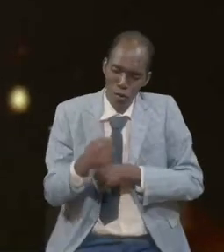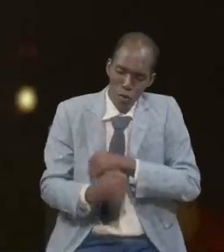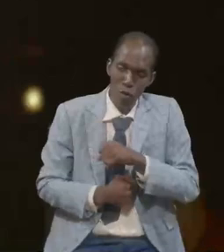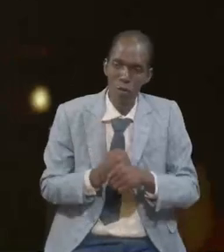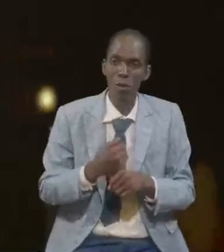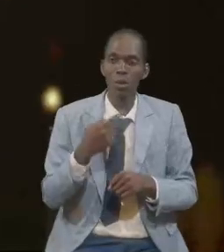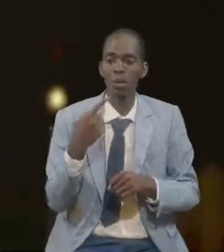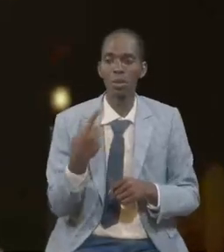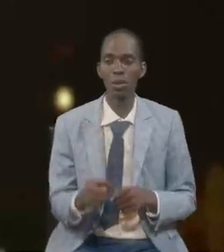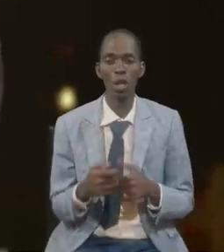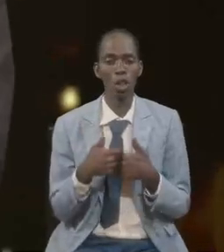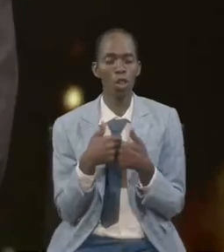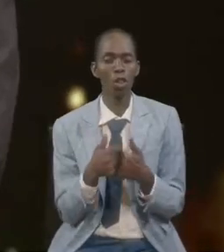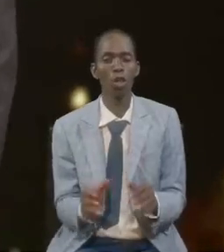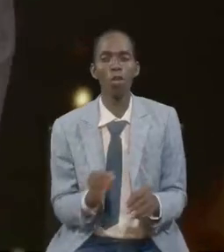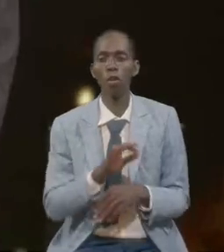tout.